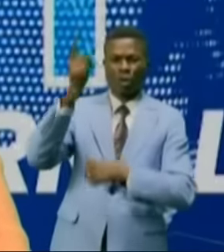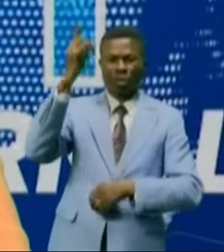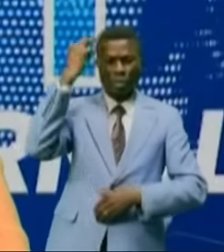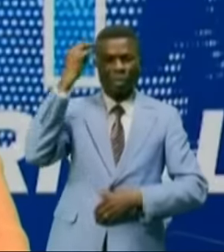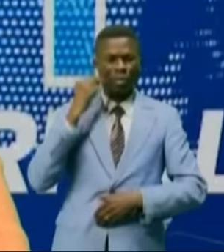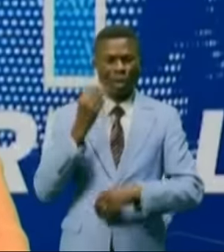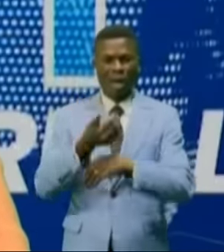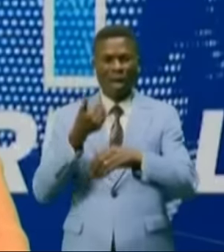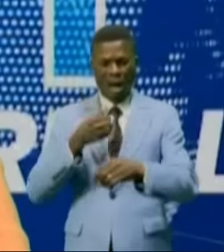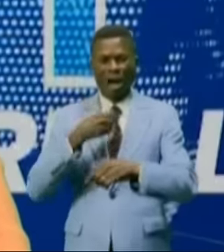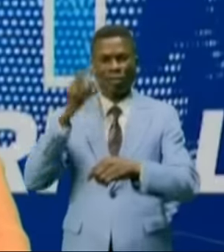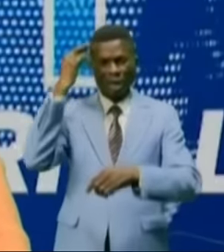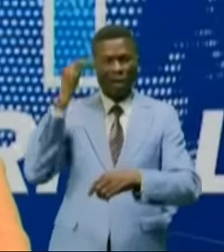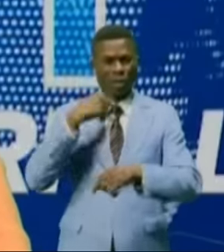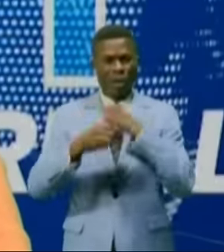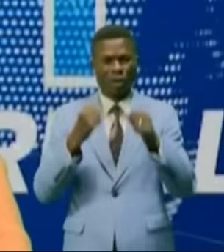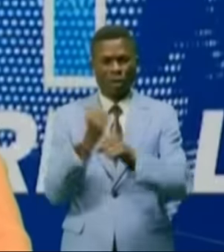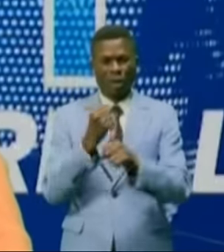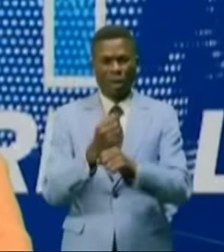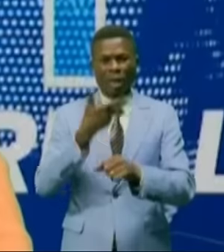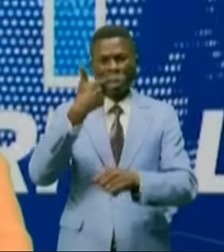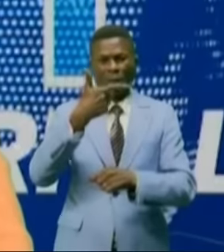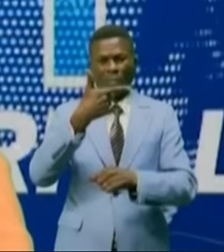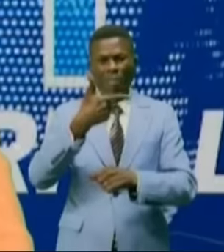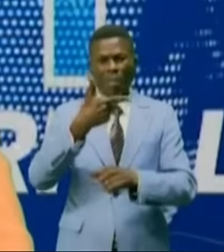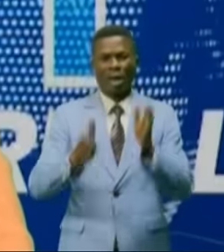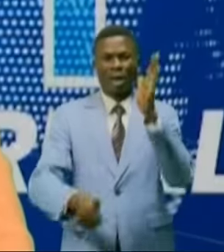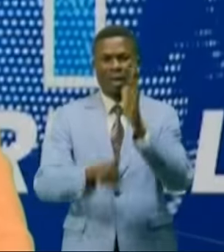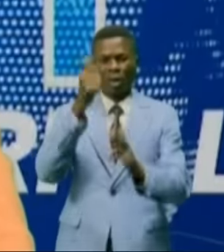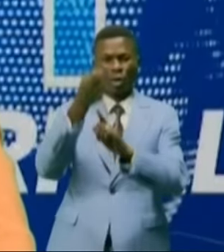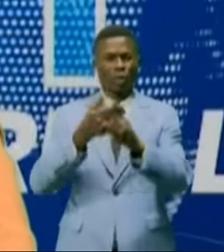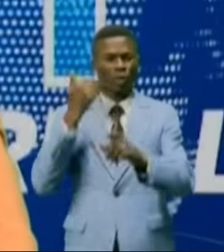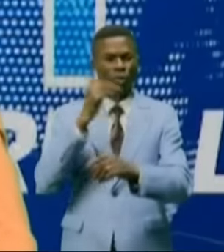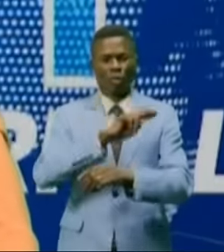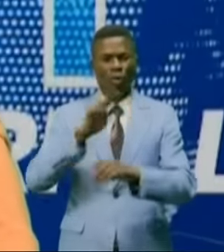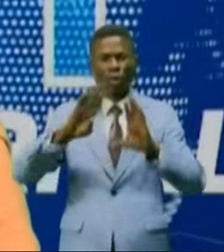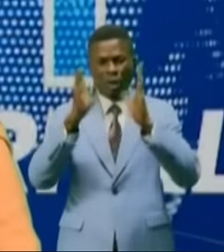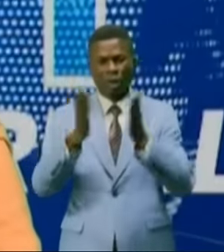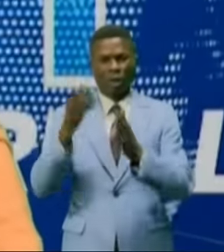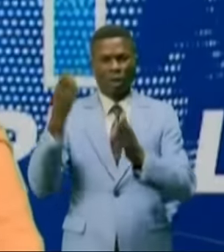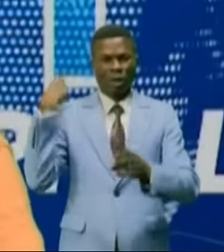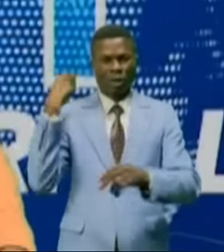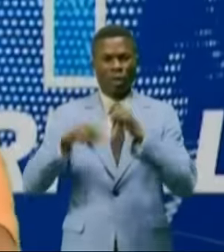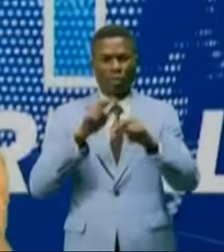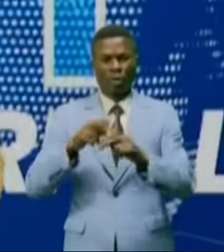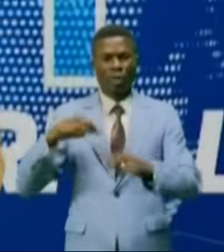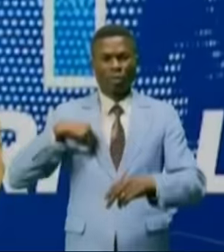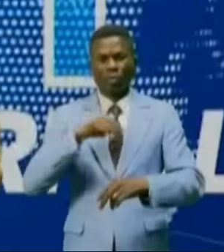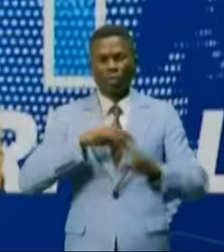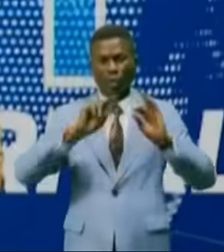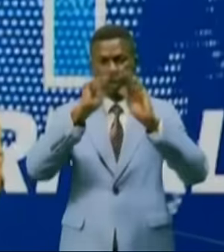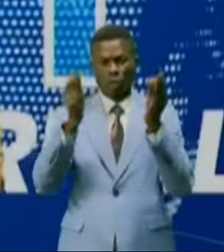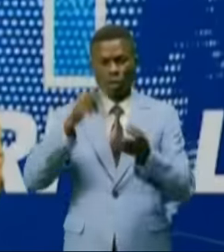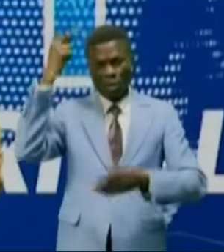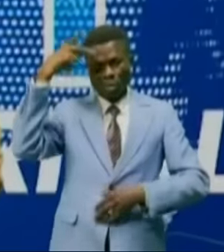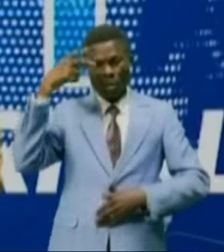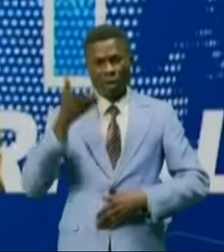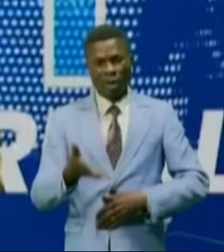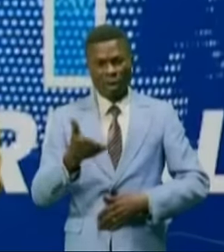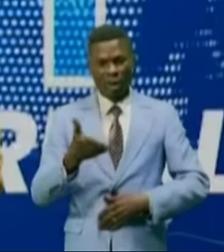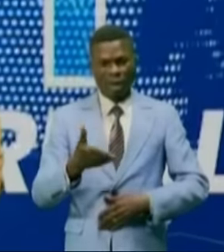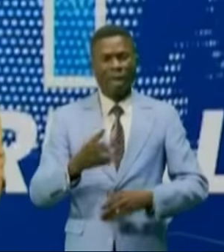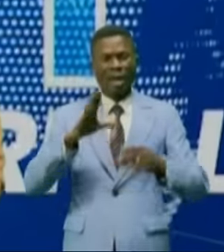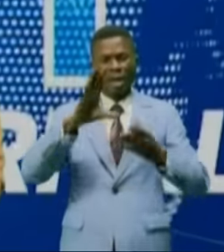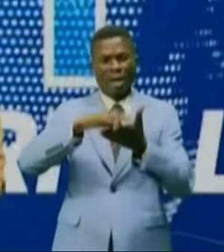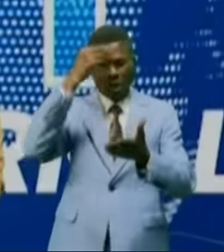l'investiture de son gouvernement prévu le mardi 11 juin à l'Assemblée nationale. Tous les députés nationaux membres de cette famille politique ont été